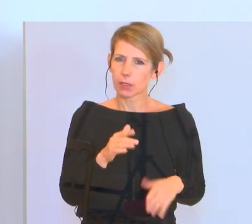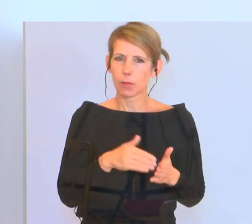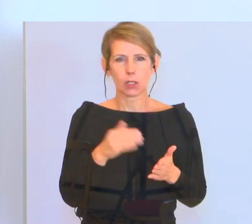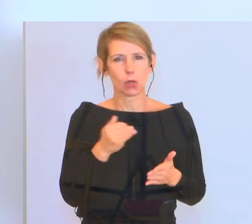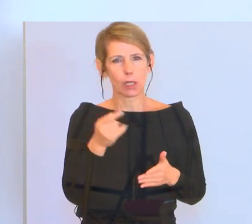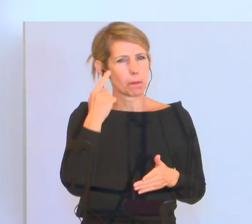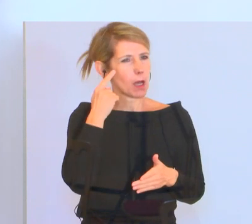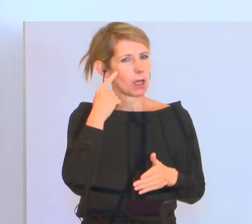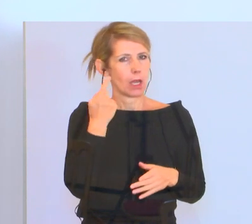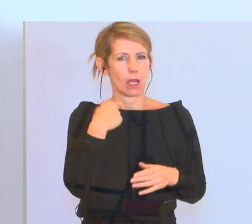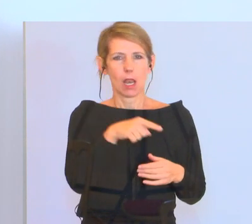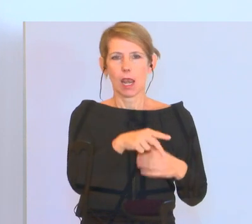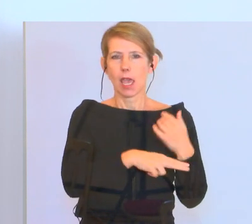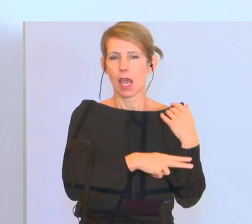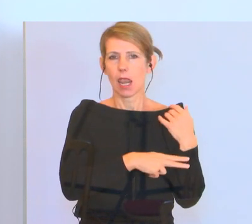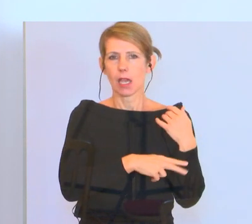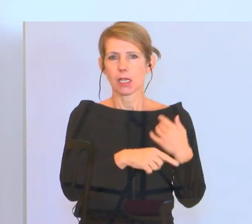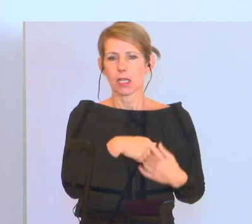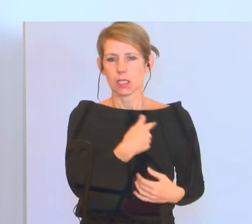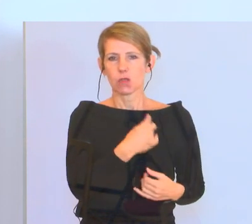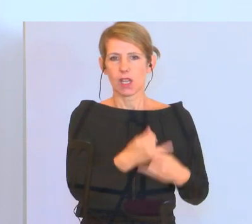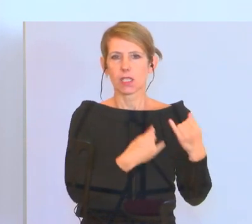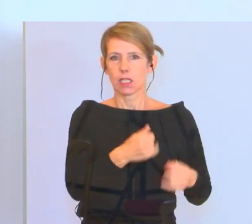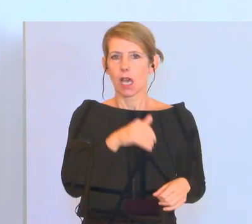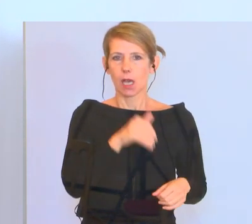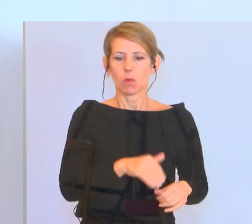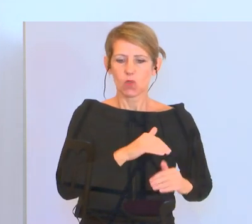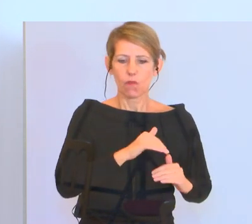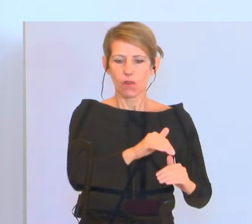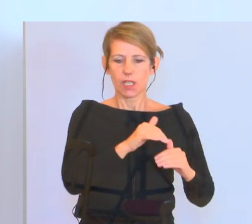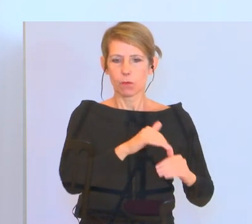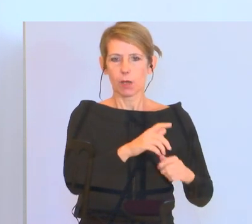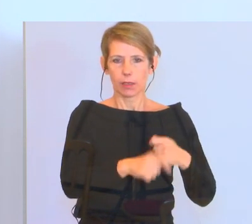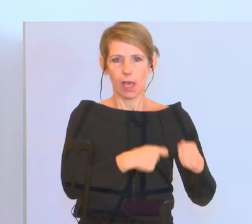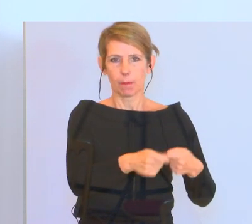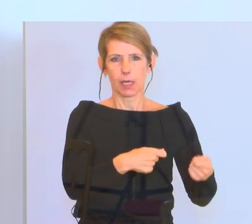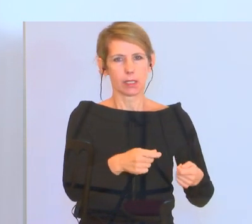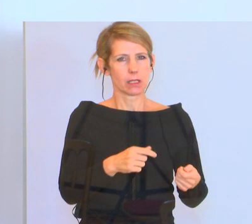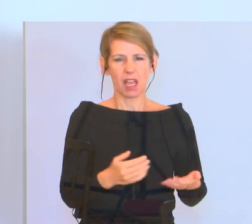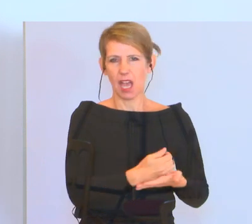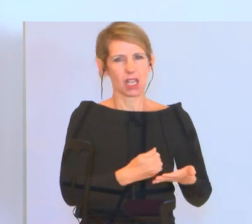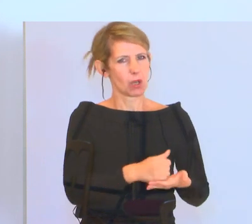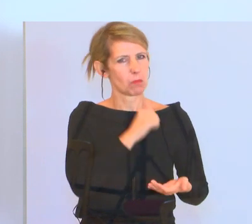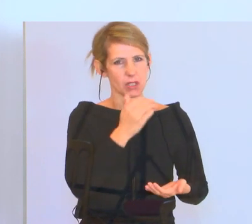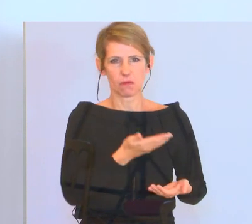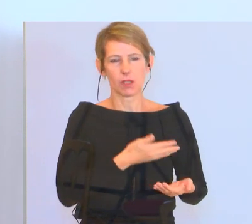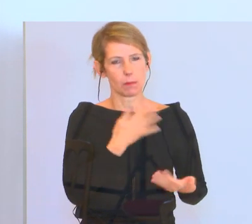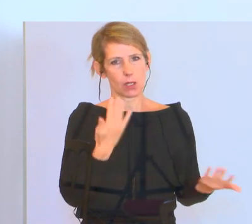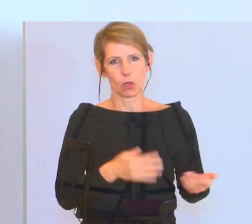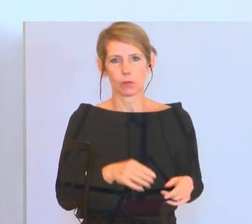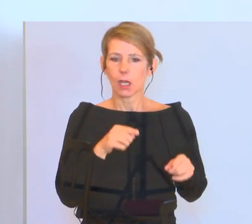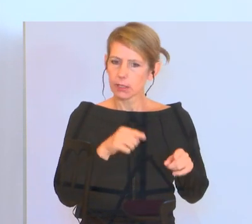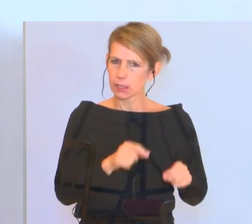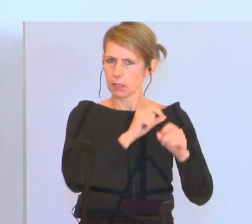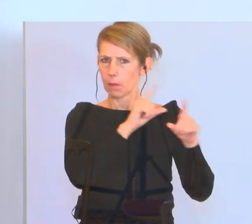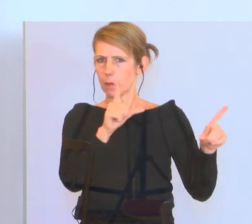herum vom Lehrling, der 20 Jahre lang am Fließband stehen muss und Zeit seines Lebens kein Einkommen erzielen kann. Diese Bilder gilt es